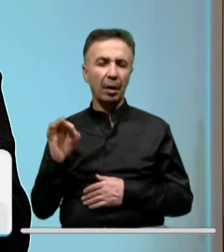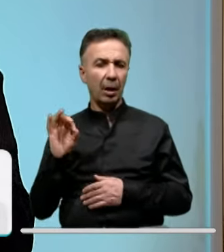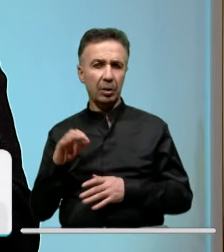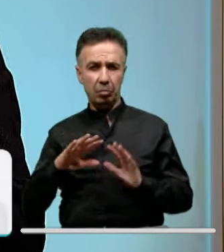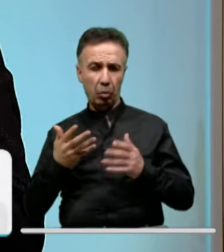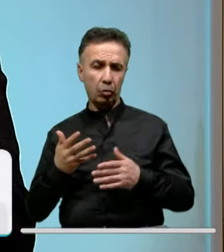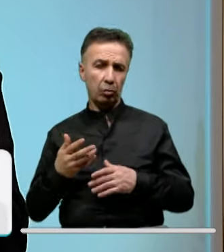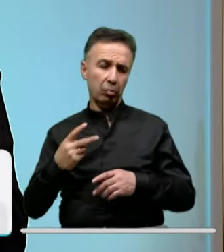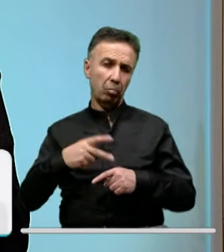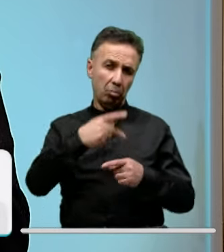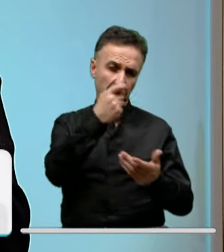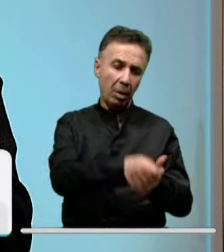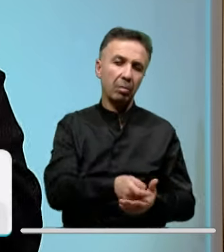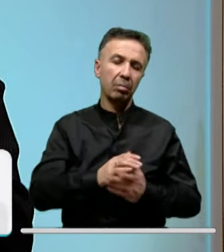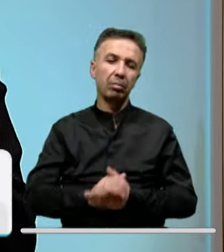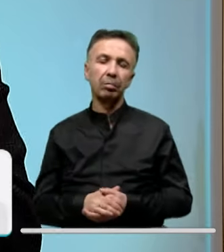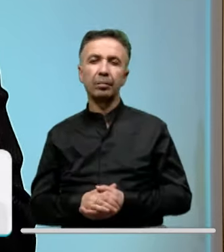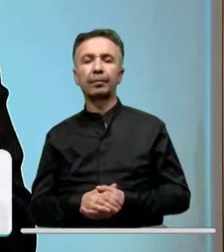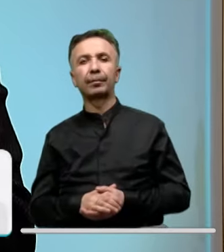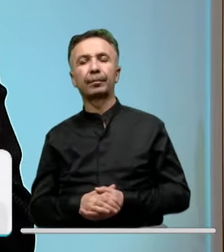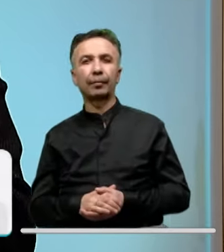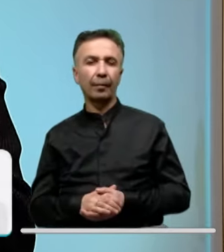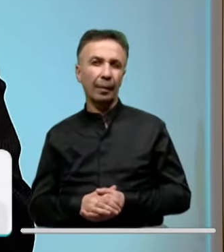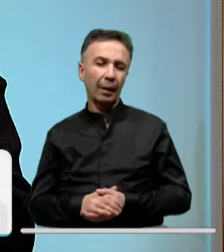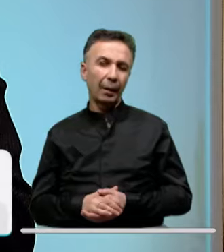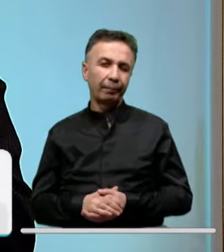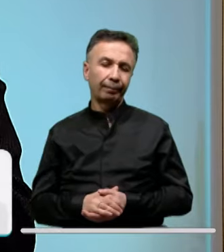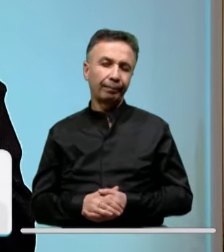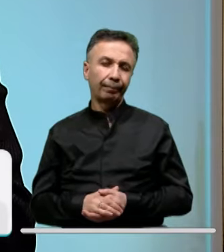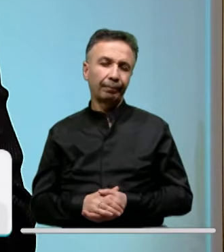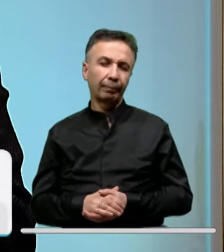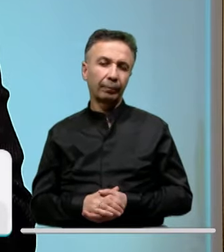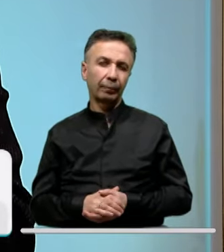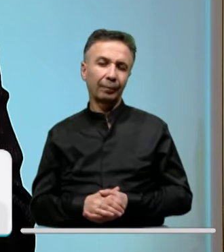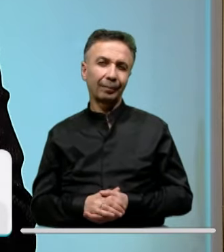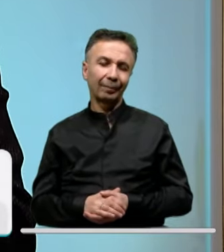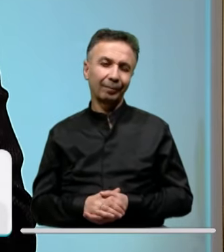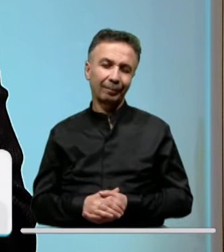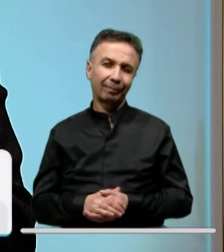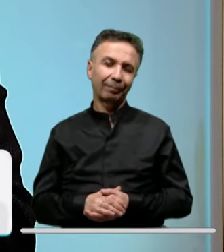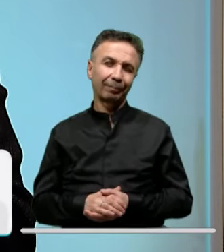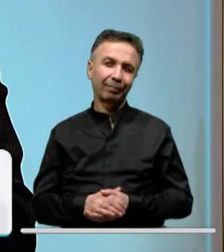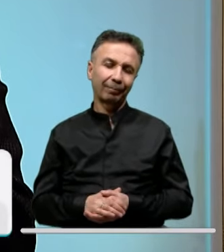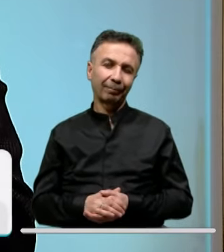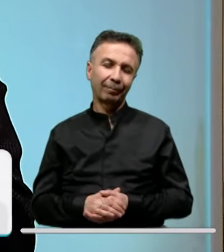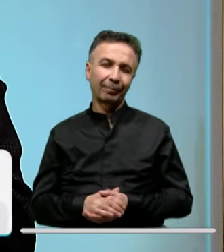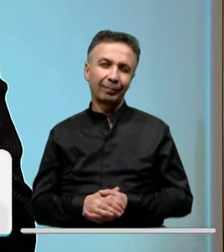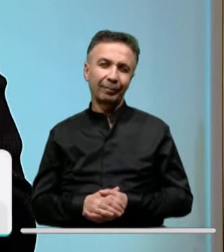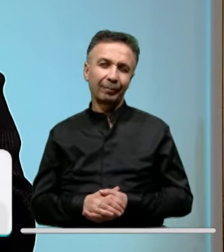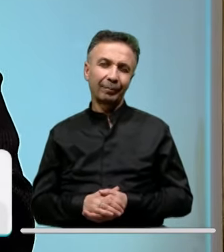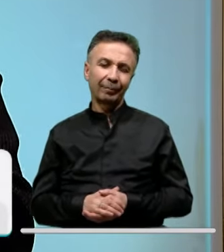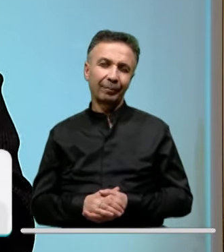altın. Yani bu bir bizim neyimiz? Servetimiz, bir birikimimiz. Yani ondan da feragat edebilmeyi, fedakarlık yapabilmeyi ne